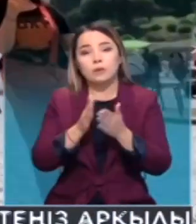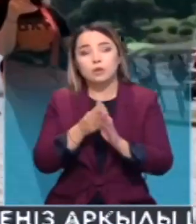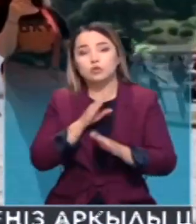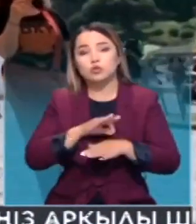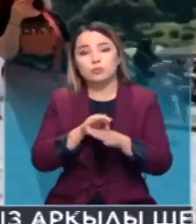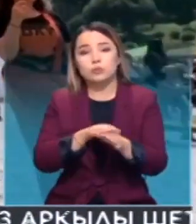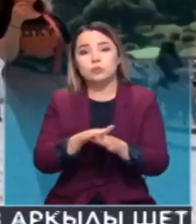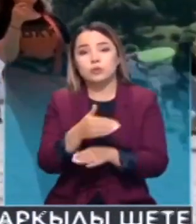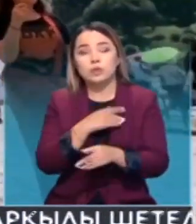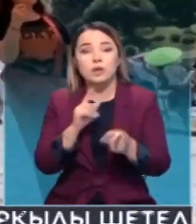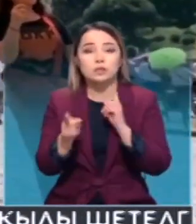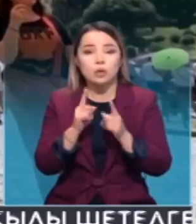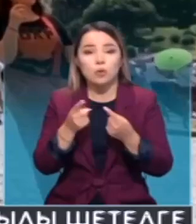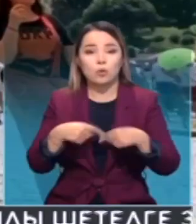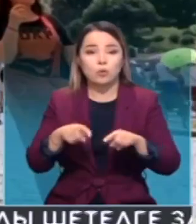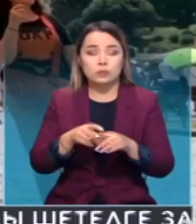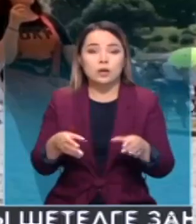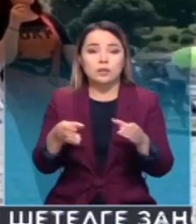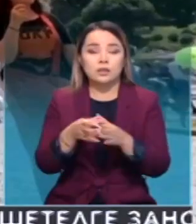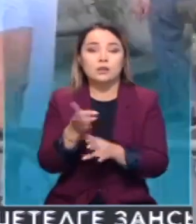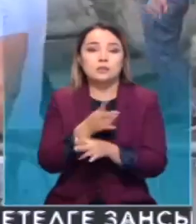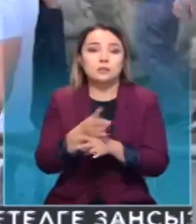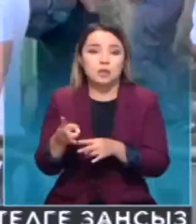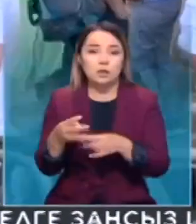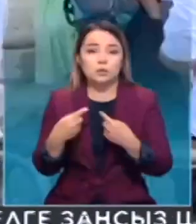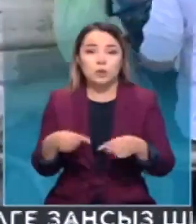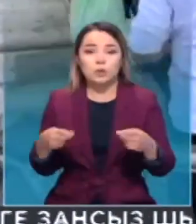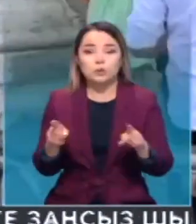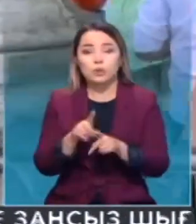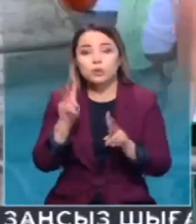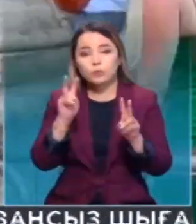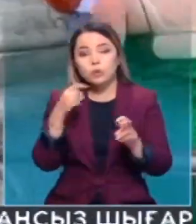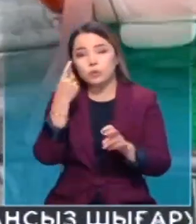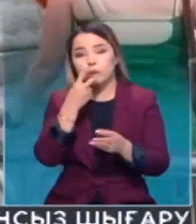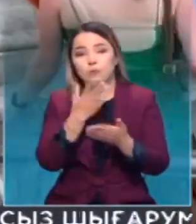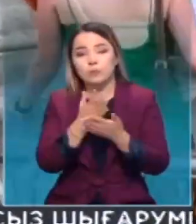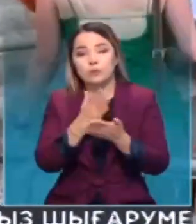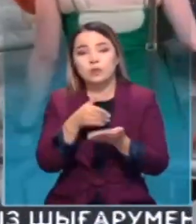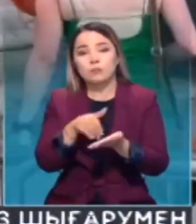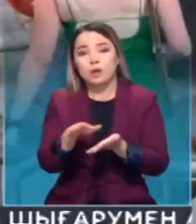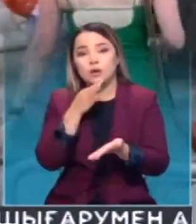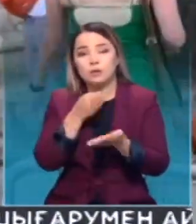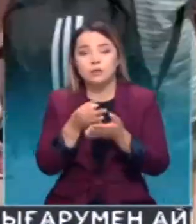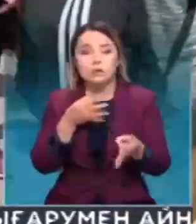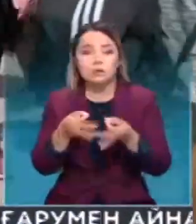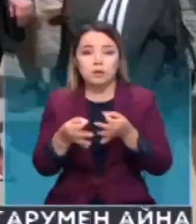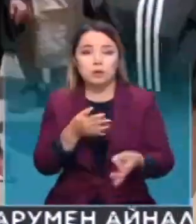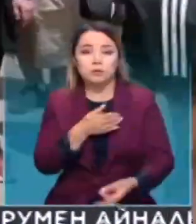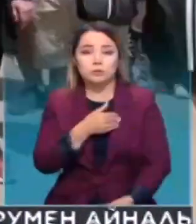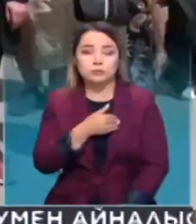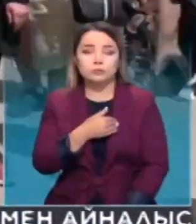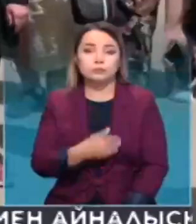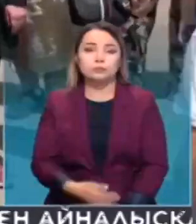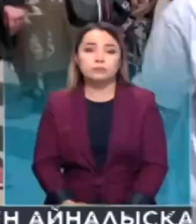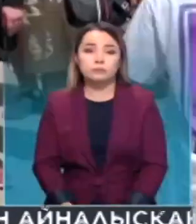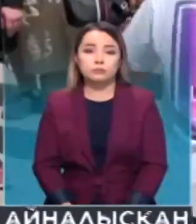өткізеді. Сол жиында қоршаған ортаға зиянды отын түрлерінен бас тарту мәселесі қаралмақ.